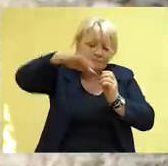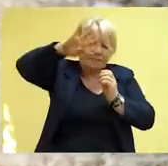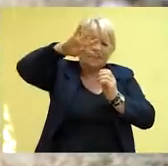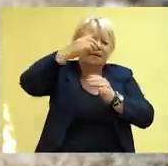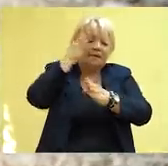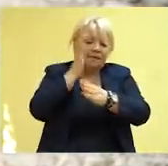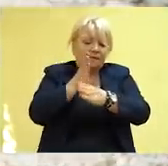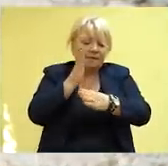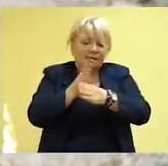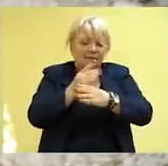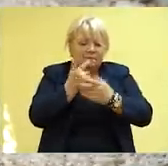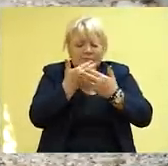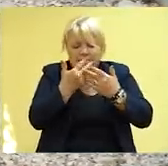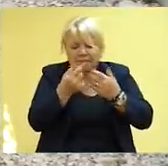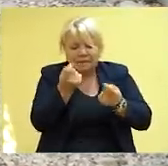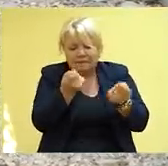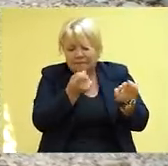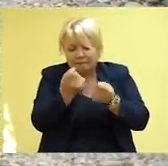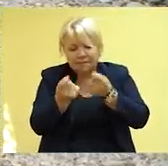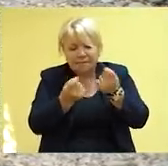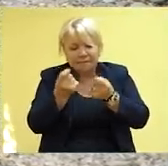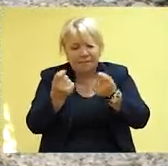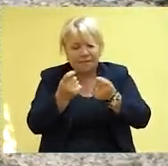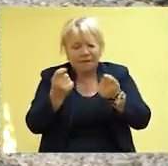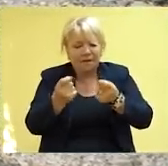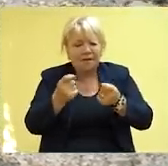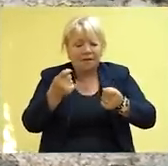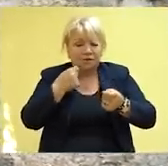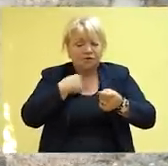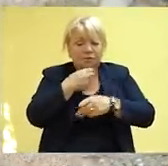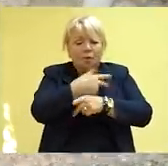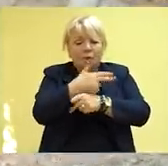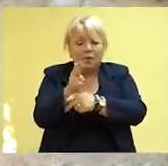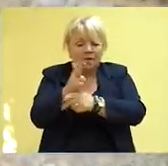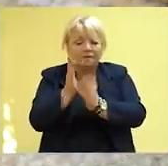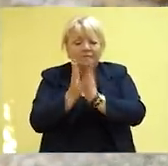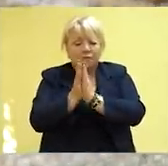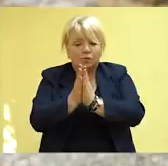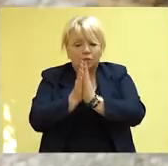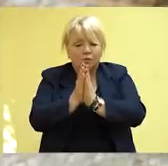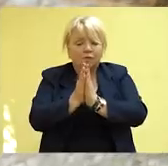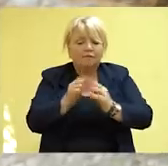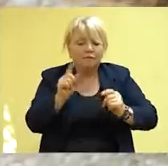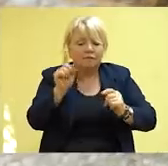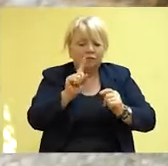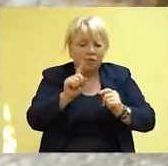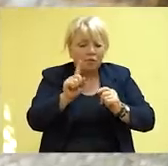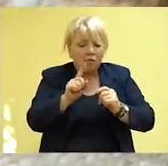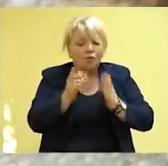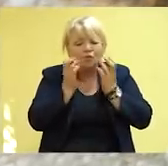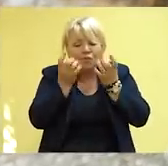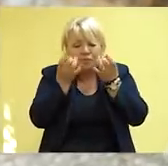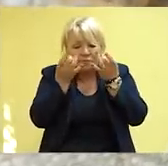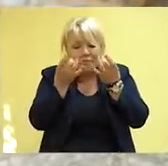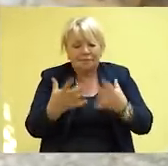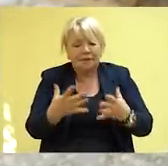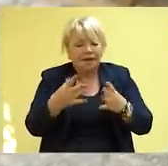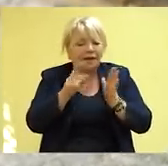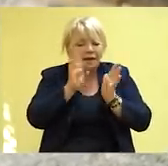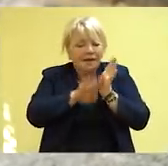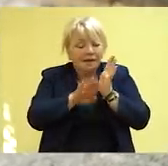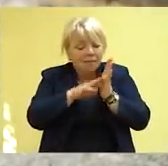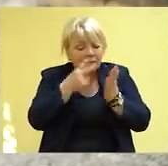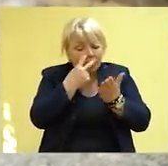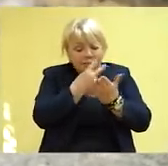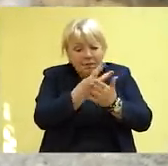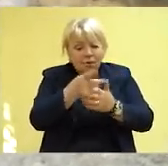მდგომარეობაშია, თითოეული დეტალი ახლა რა თქმა უნდა დაჩოსთქო ჩემ ოპერატორს, რომ აი თუნდაც აი ძალიან ელემენტარული რაღაც